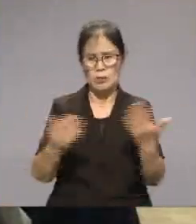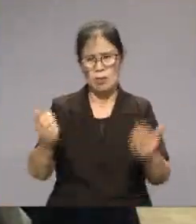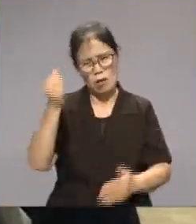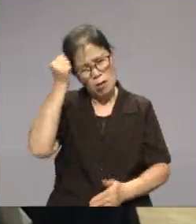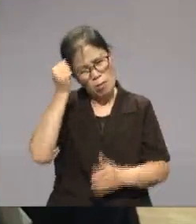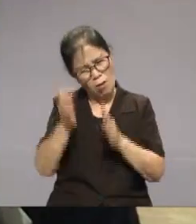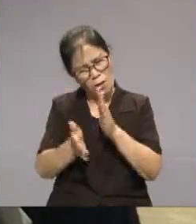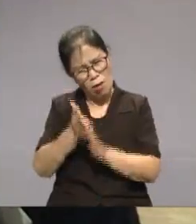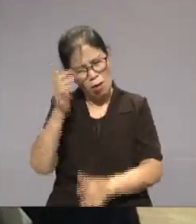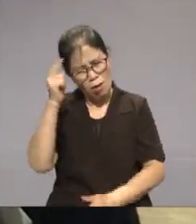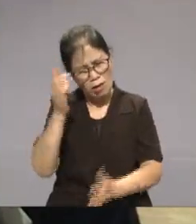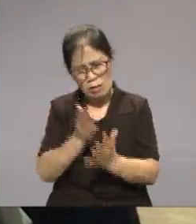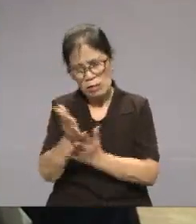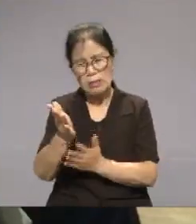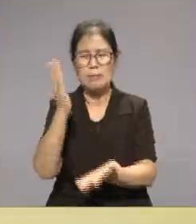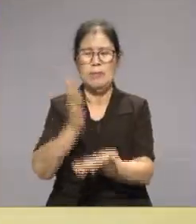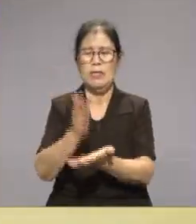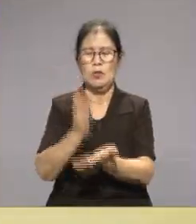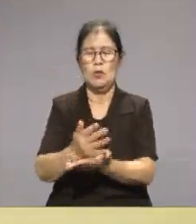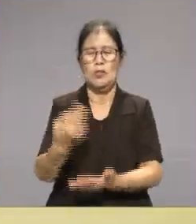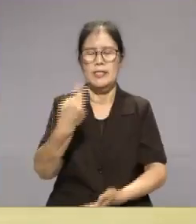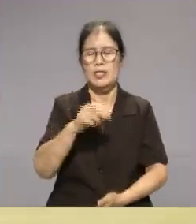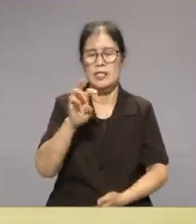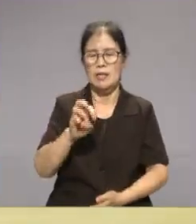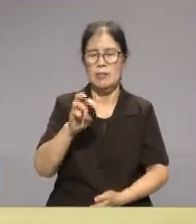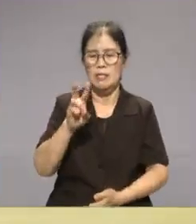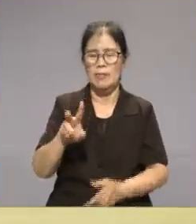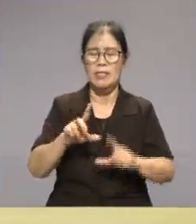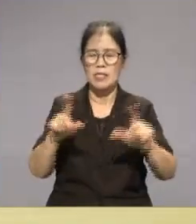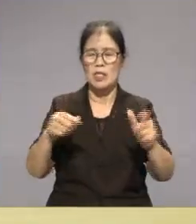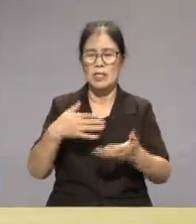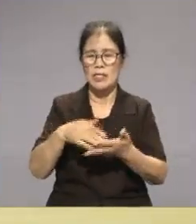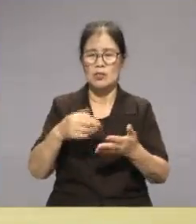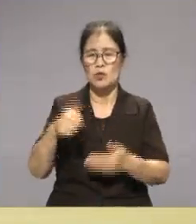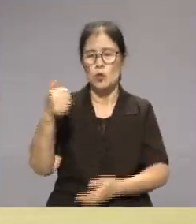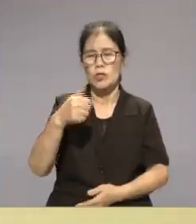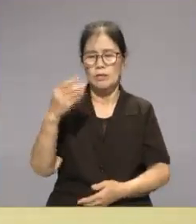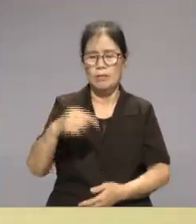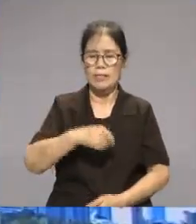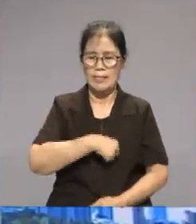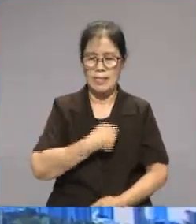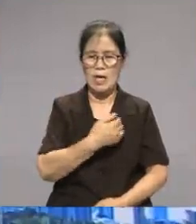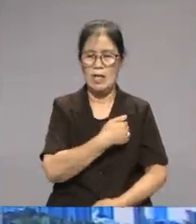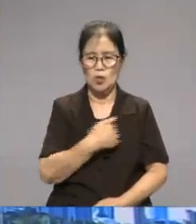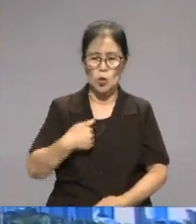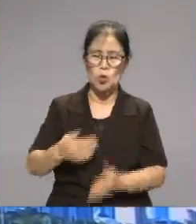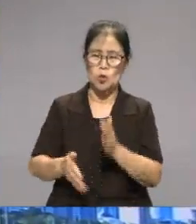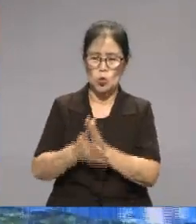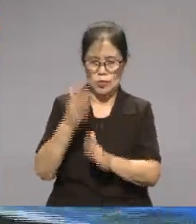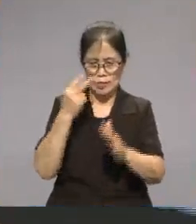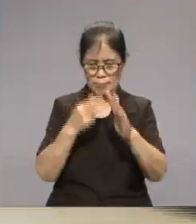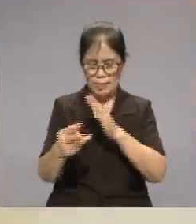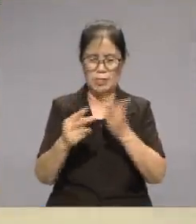배드타운의 오명을 벗고 2032년 인구 50만 자족도시의 비전을